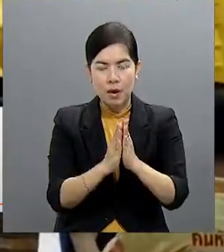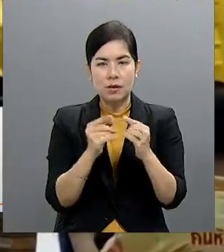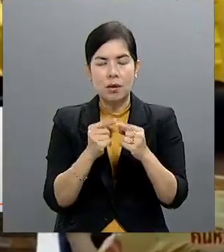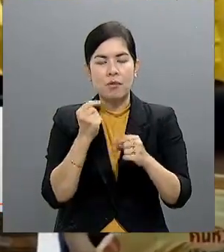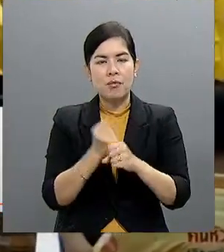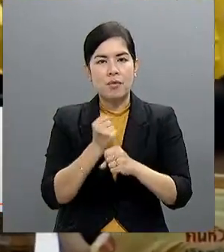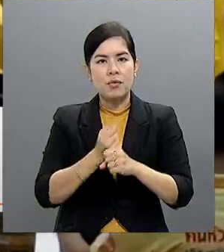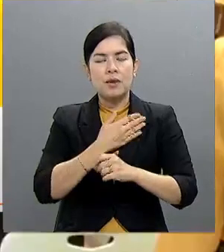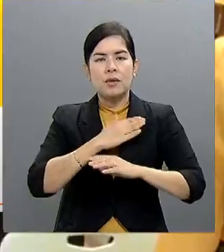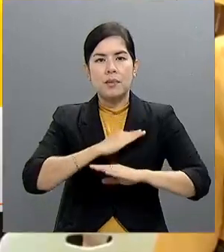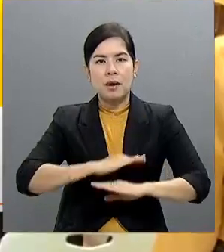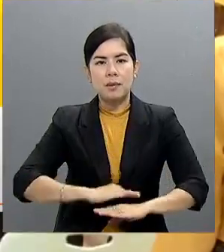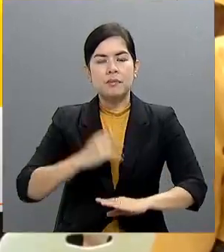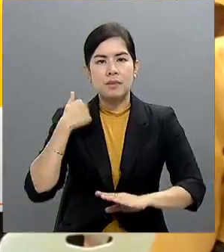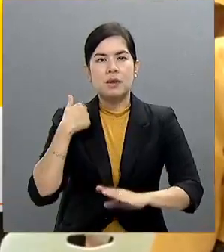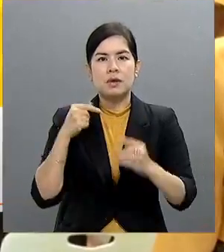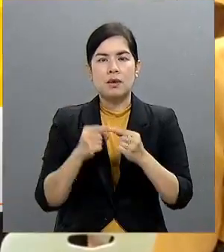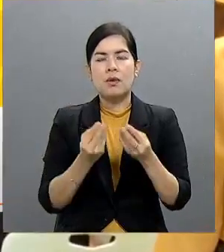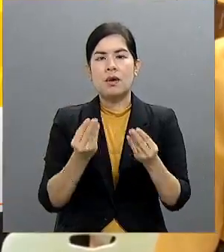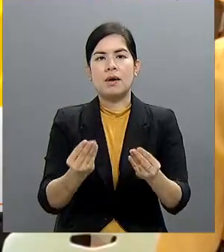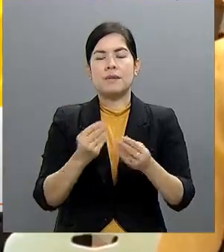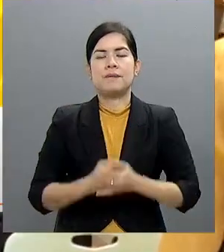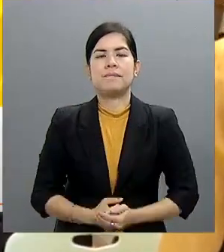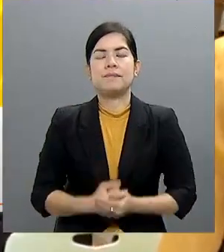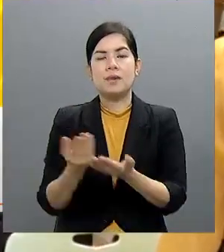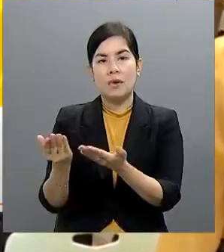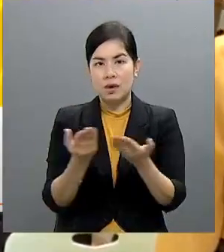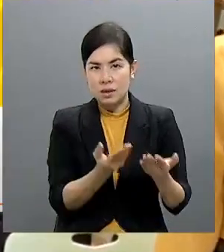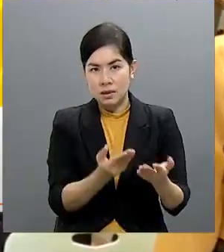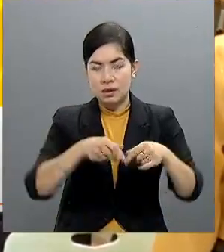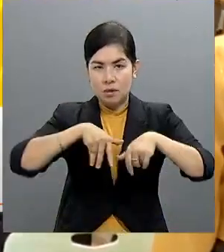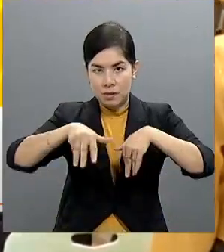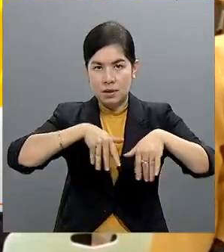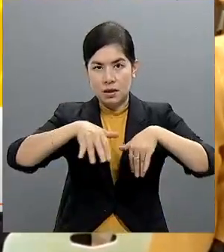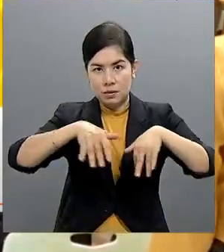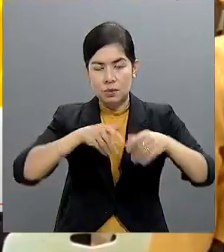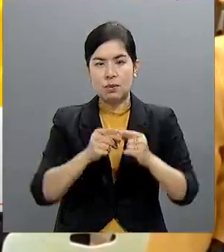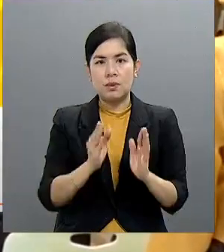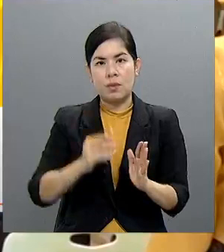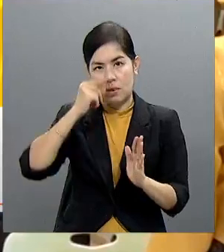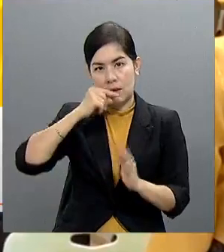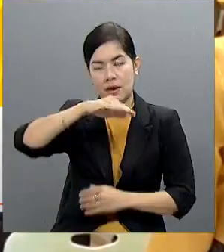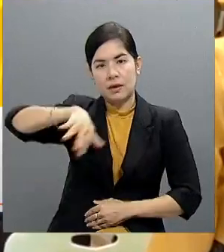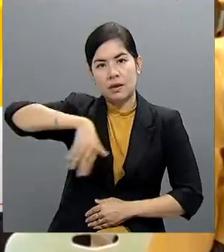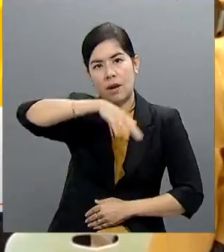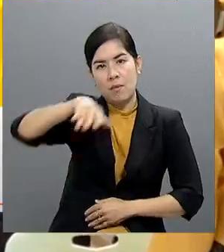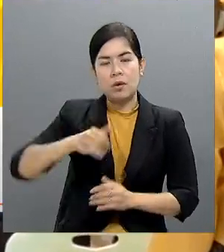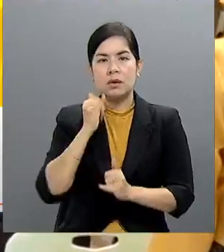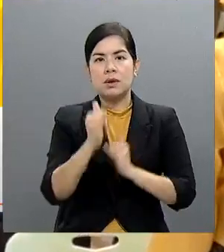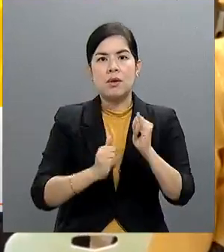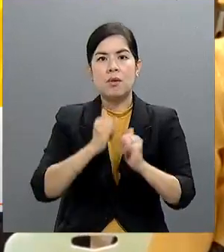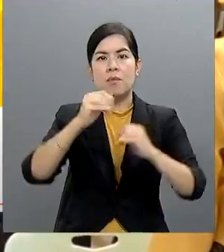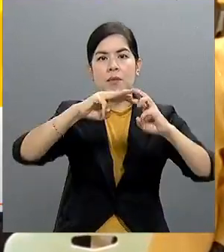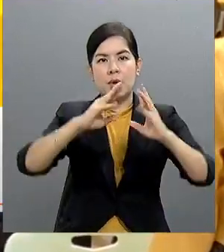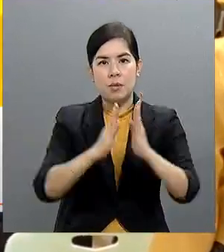ให้สะอาดผ่องใสเชิญชวนทุกภาคส่วนในสังคมไทยเข้าวัดทำบุญปฏิบัติธรรมถวายเป็นพุทธบูช